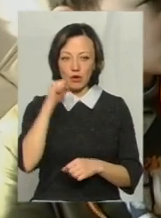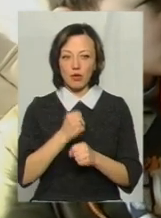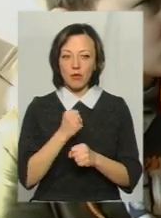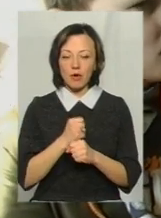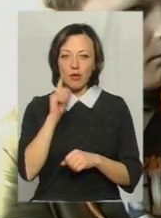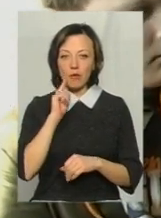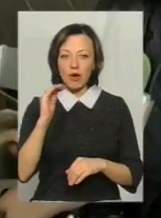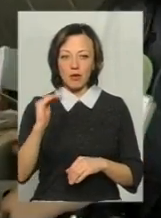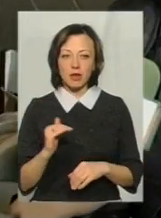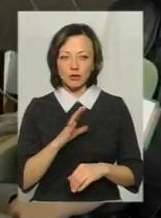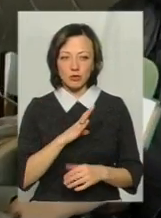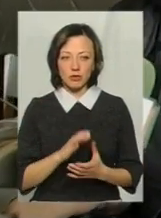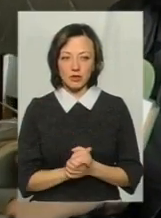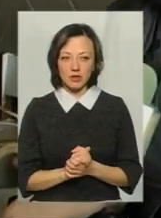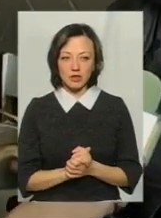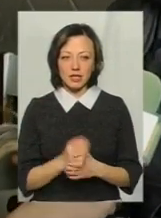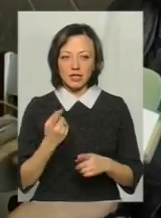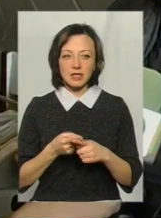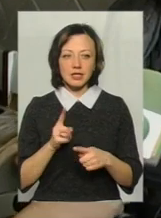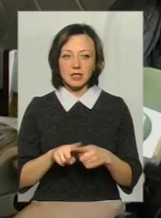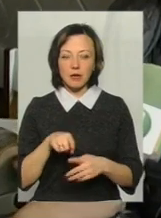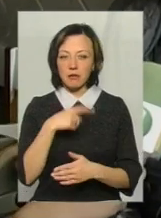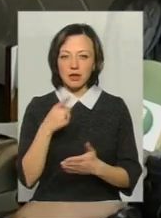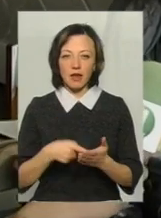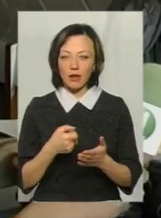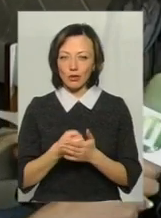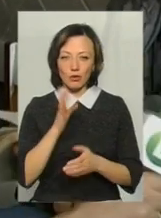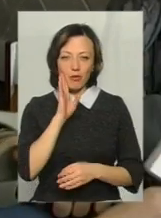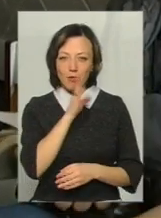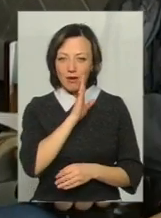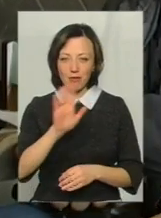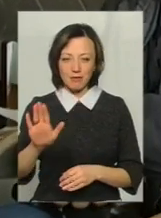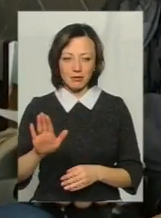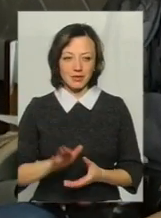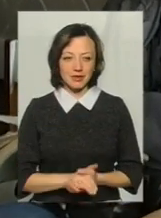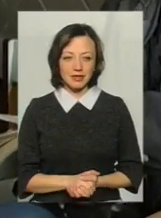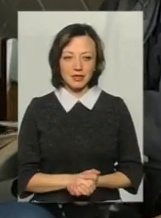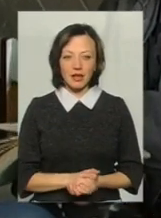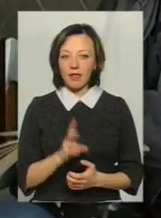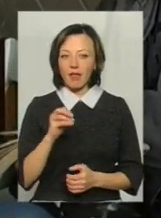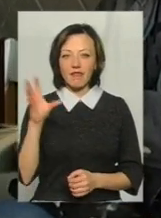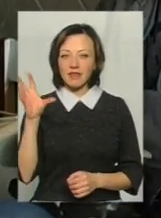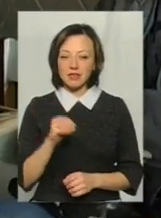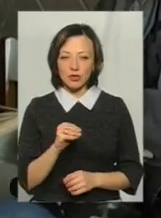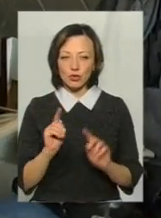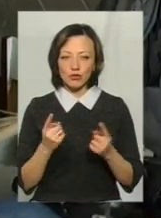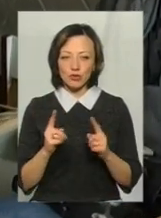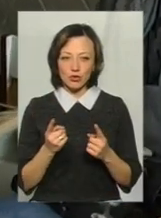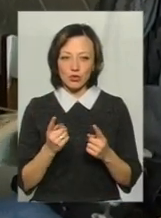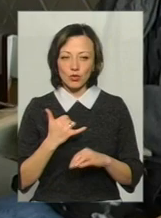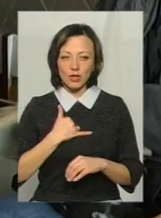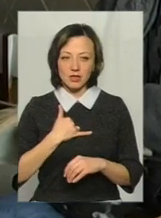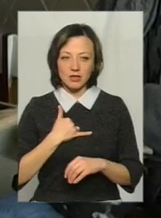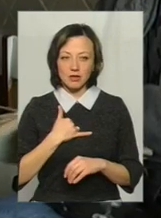поки менший був. Це питання не до мами, всі. Ну, робимо якісь, да. Всі робите? Не всі, тому що в